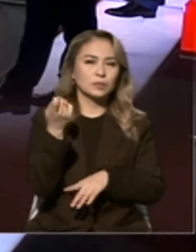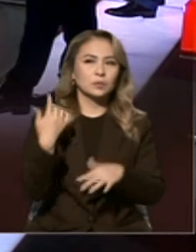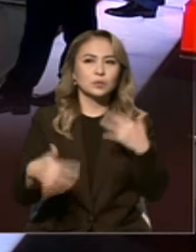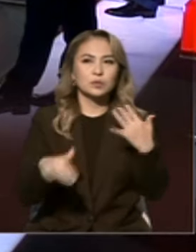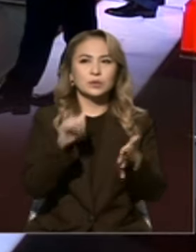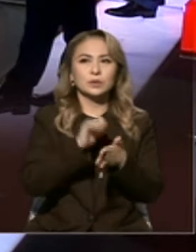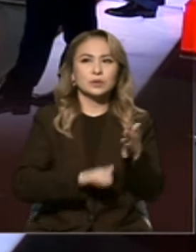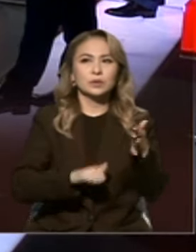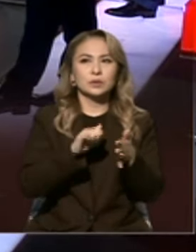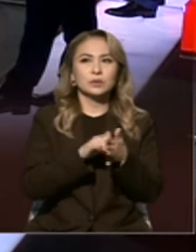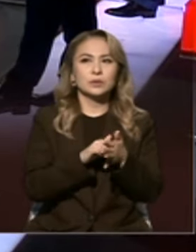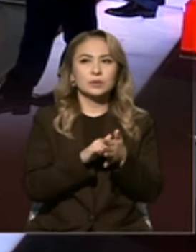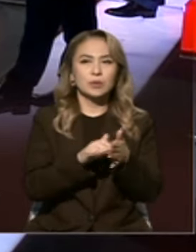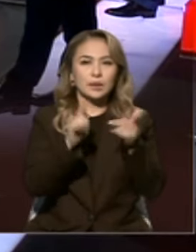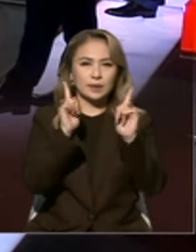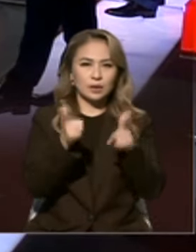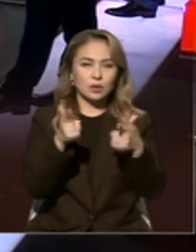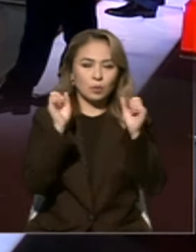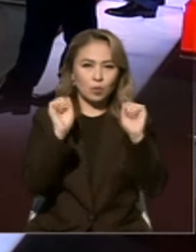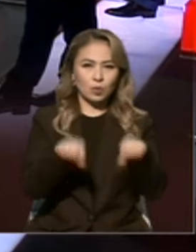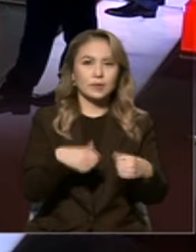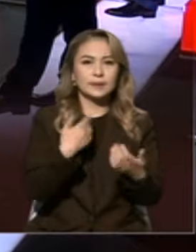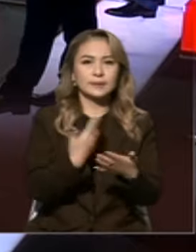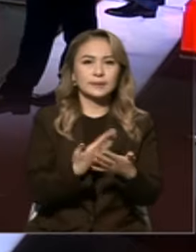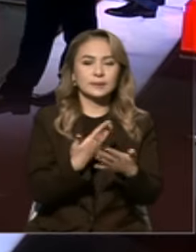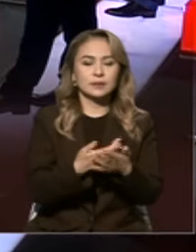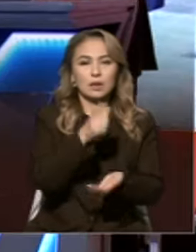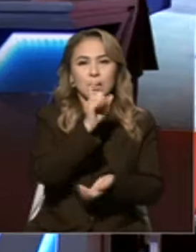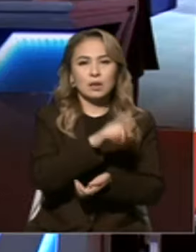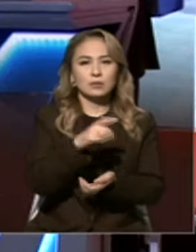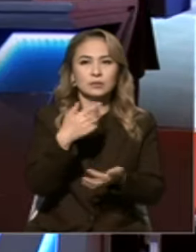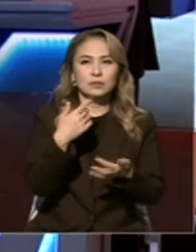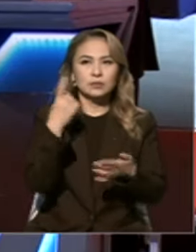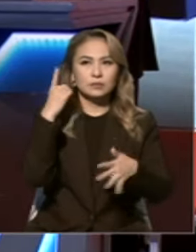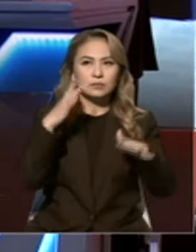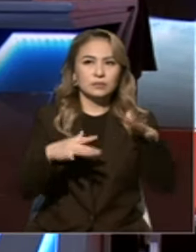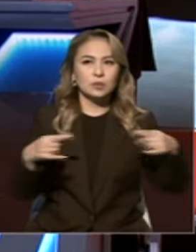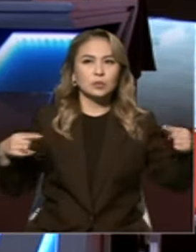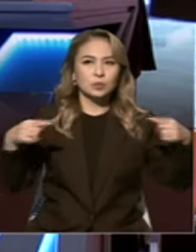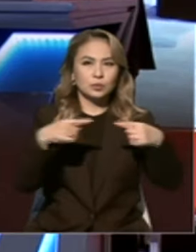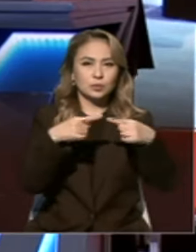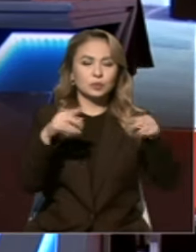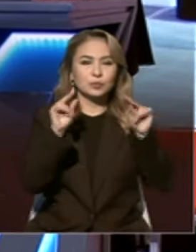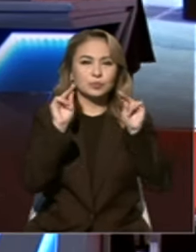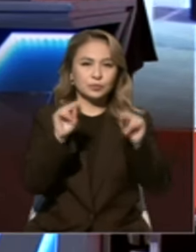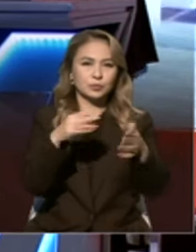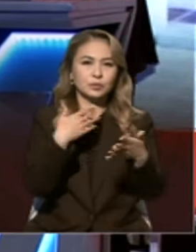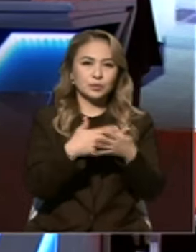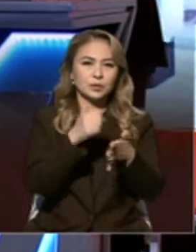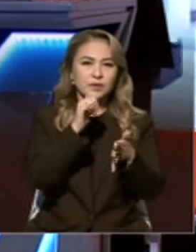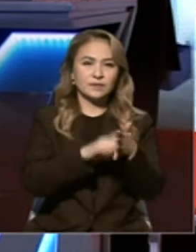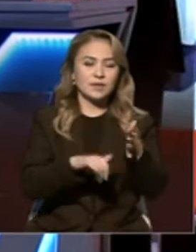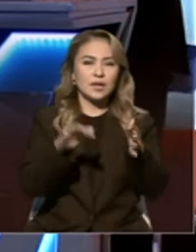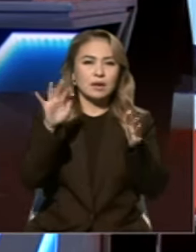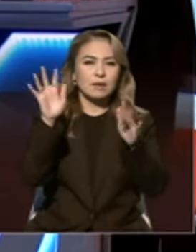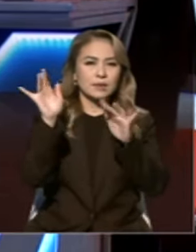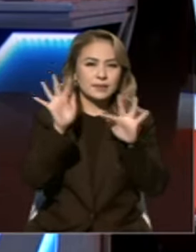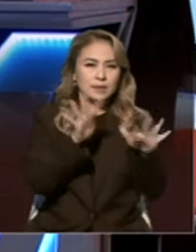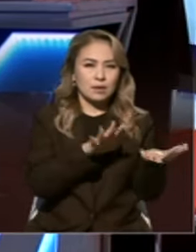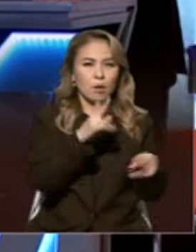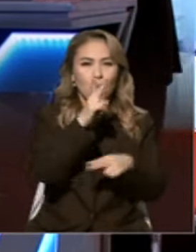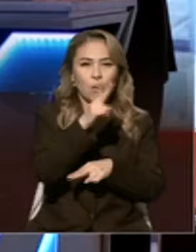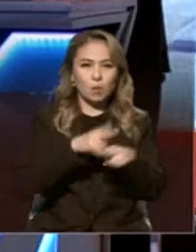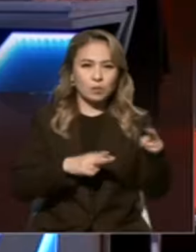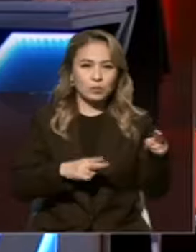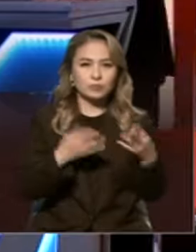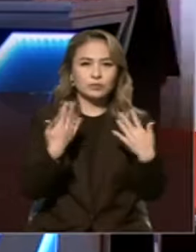Себебі келісесіз ба? Келісуге болады, себебі бұл кісілердің болжамы шындыққа жақындау. Себебі қар, мұз